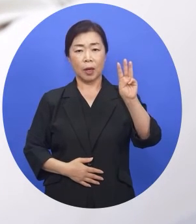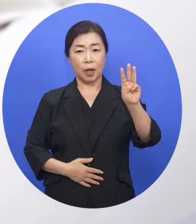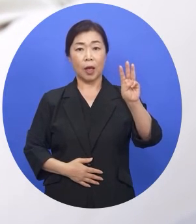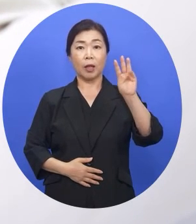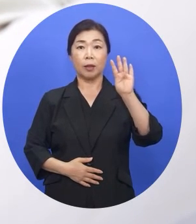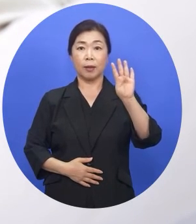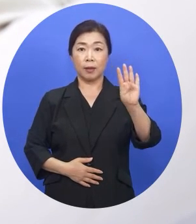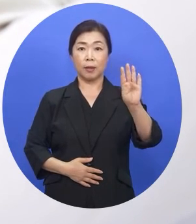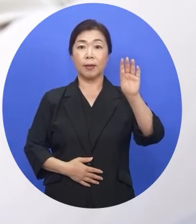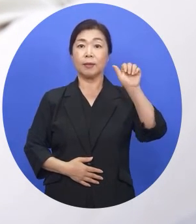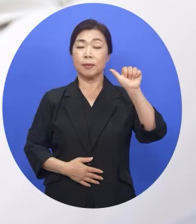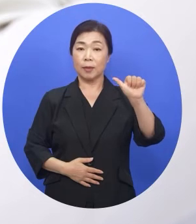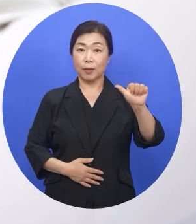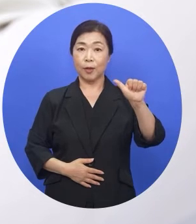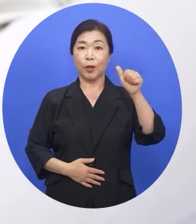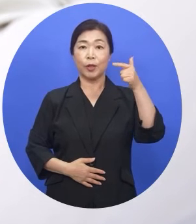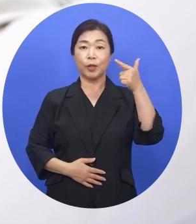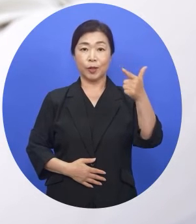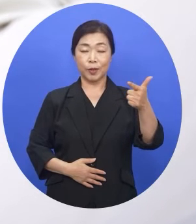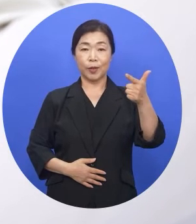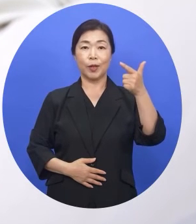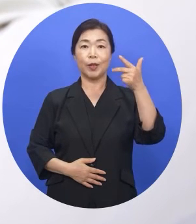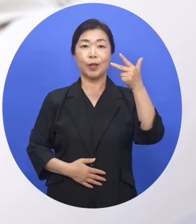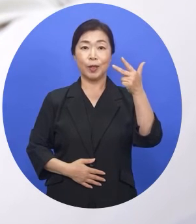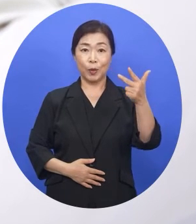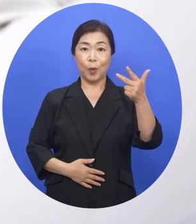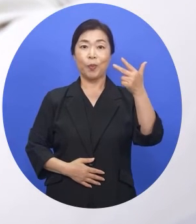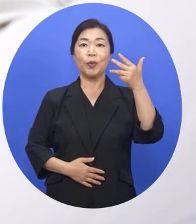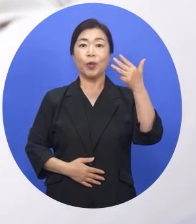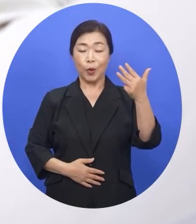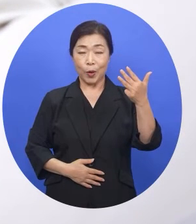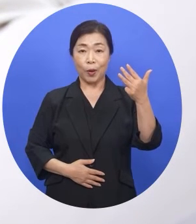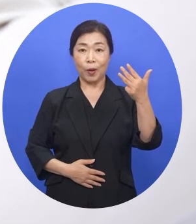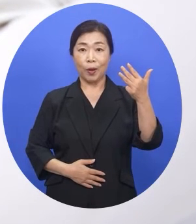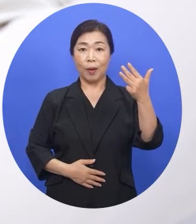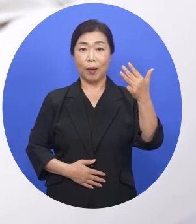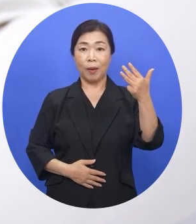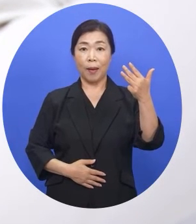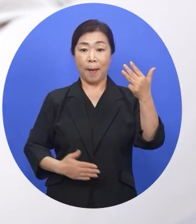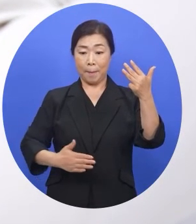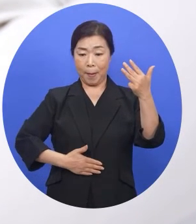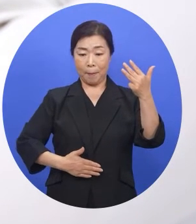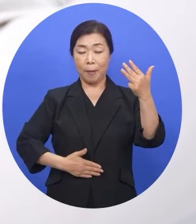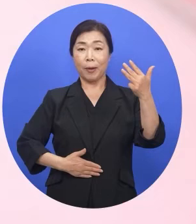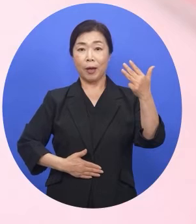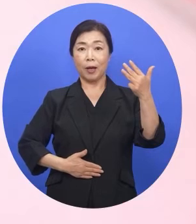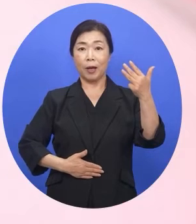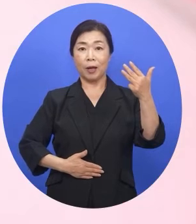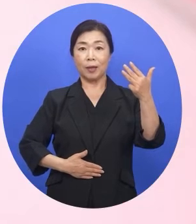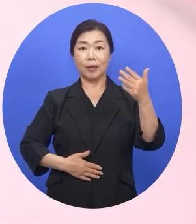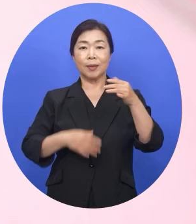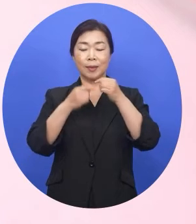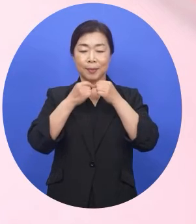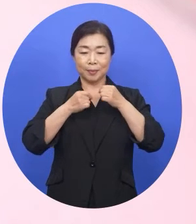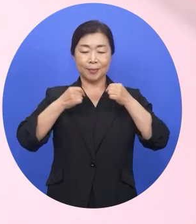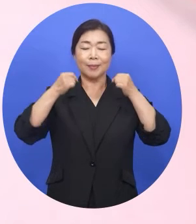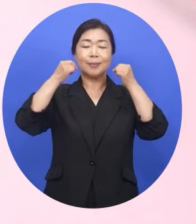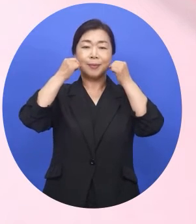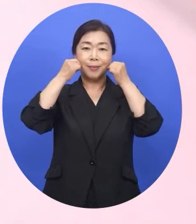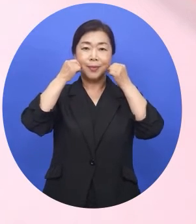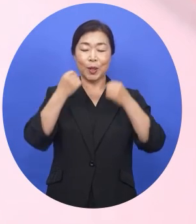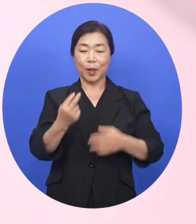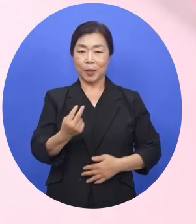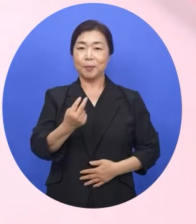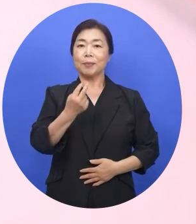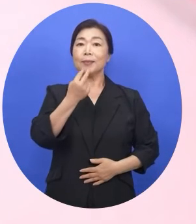셋, 넷, 다섯, 여섯, 일곱, 여덟. 미소를 지으며